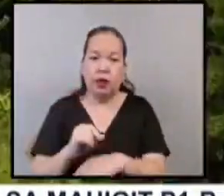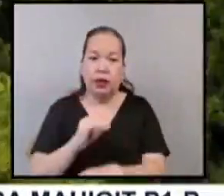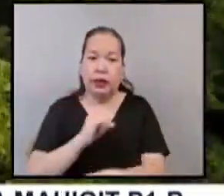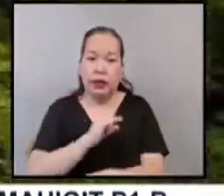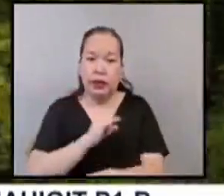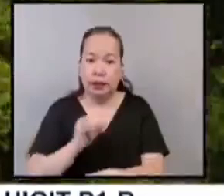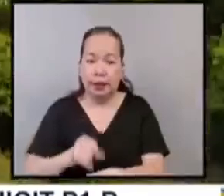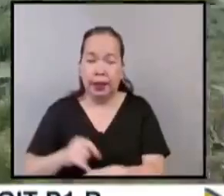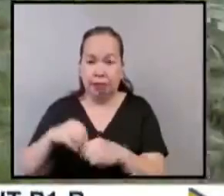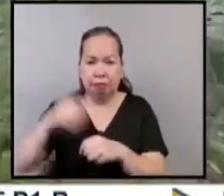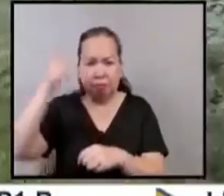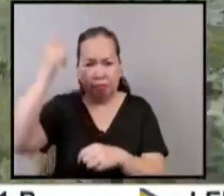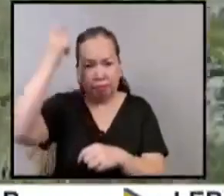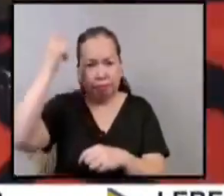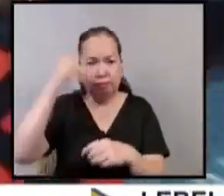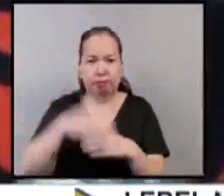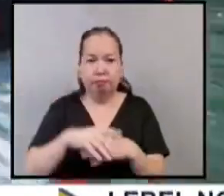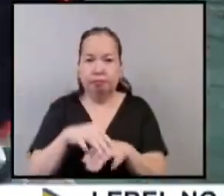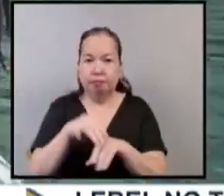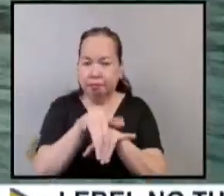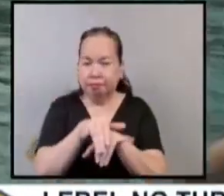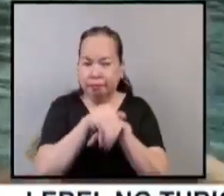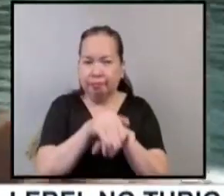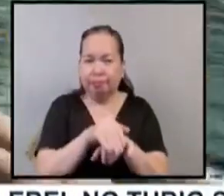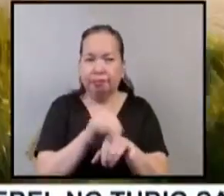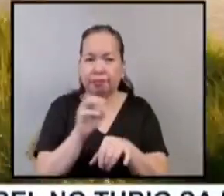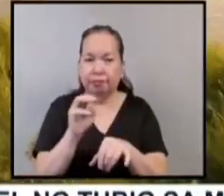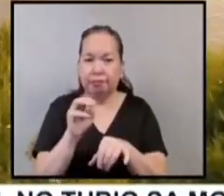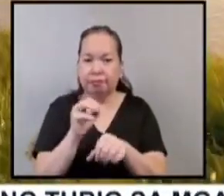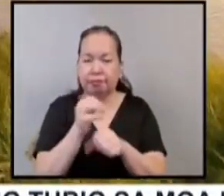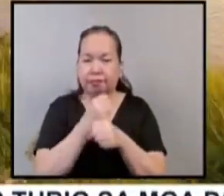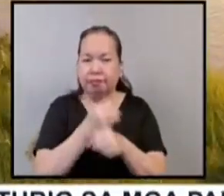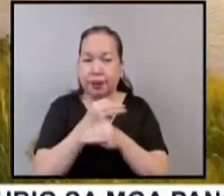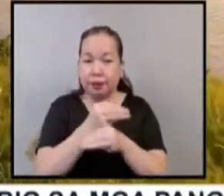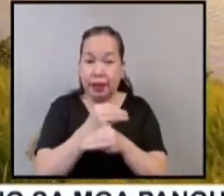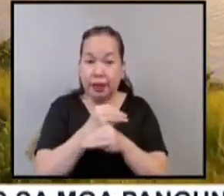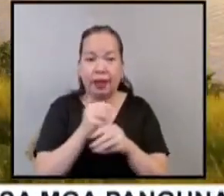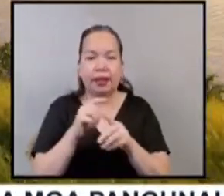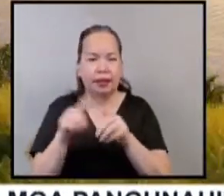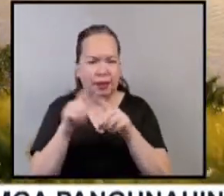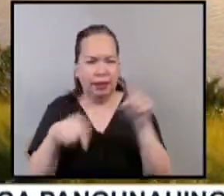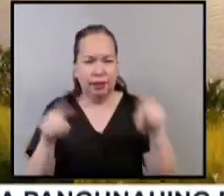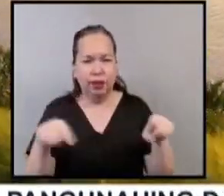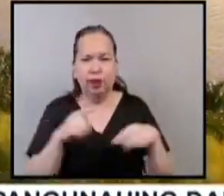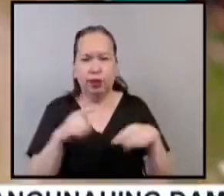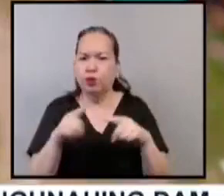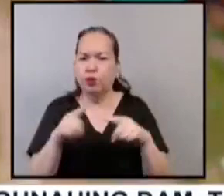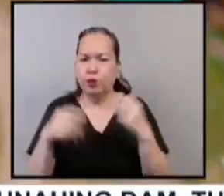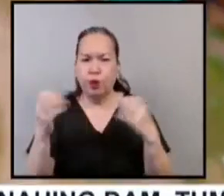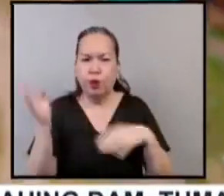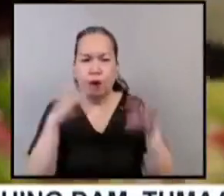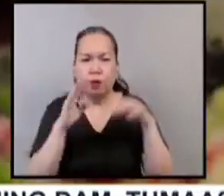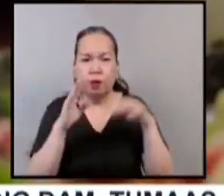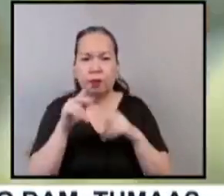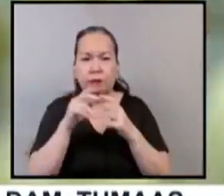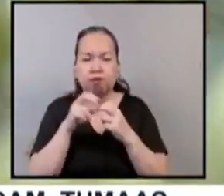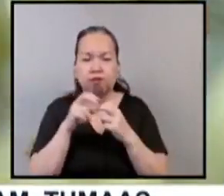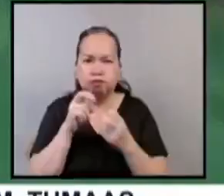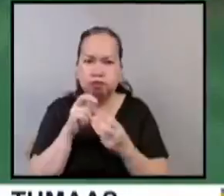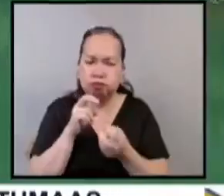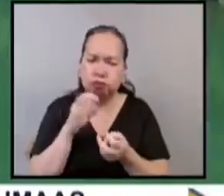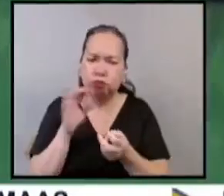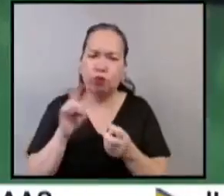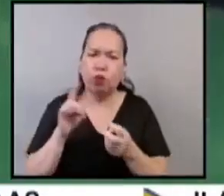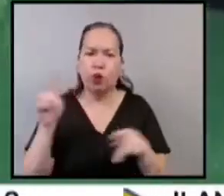at marami pang iba. Sa kabila ng mga suliranin ng bansa, nakakabighani pa rin ang mga tao, kultura,